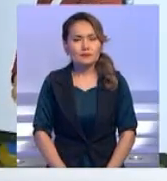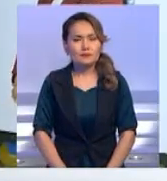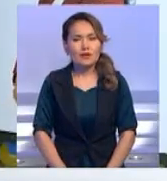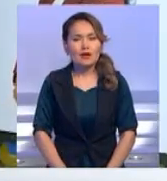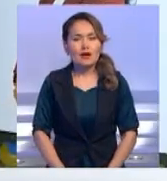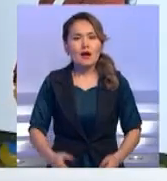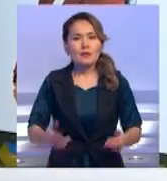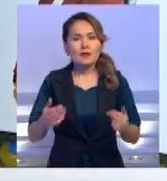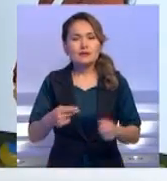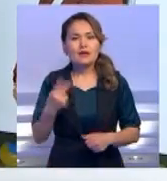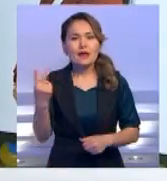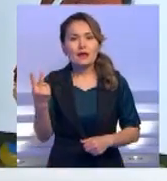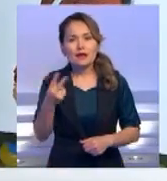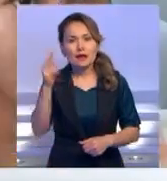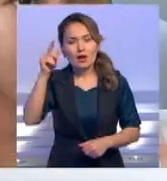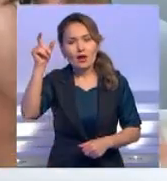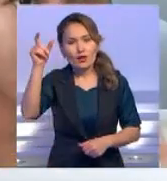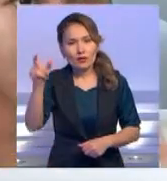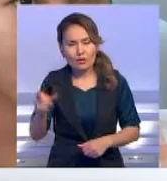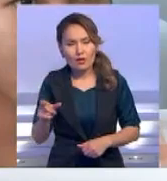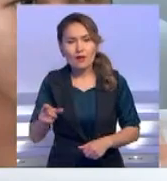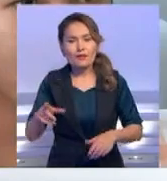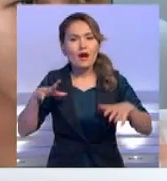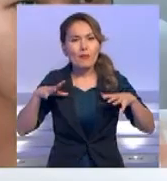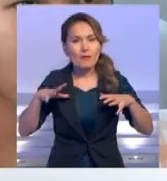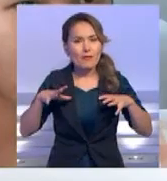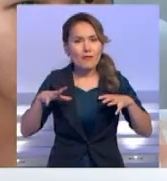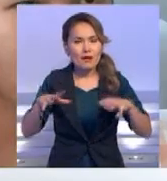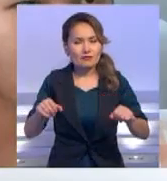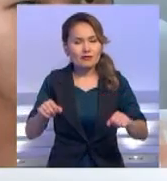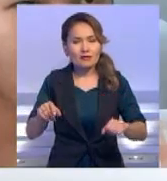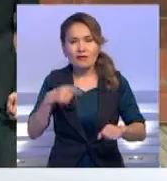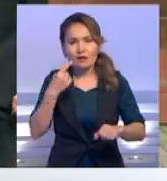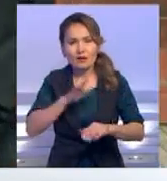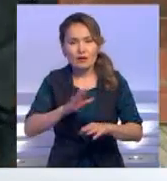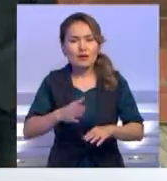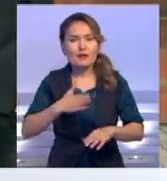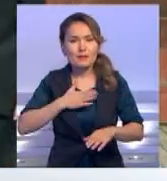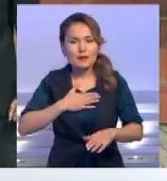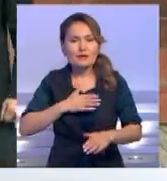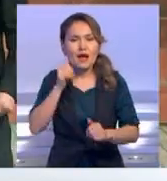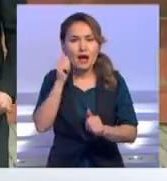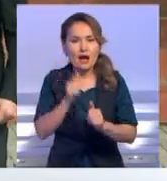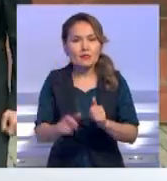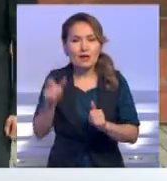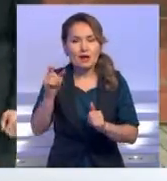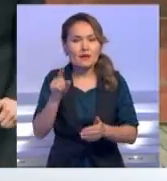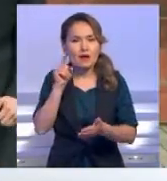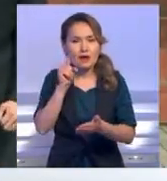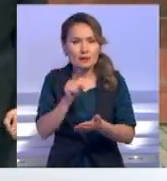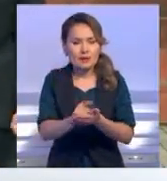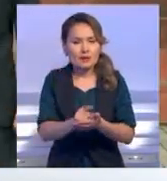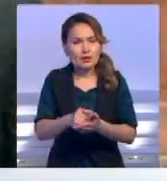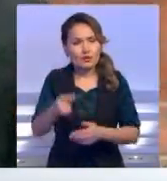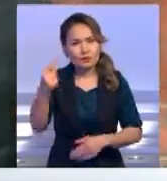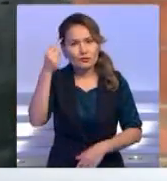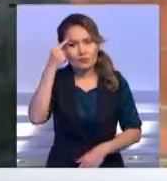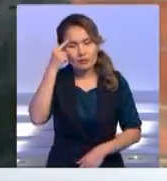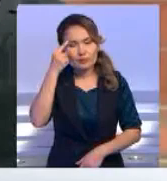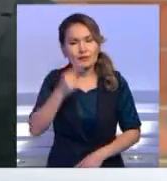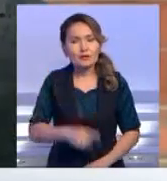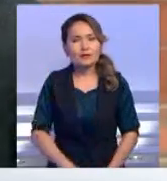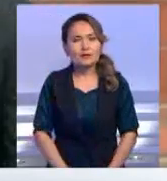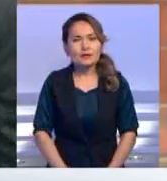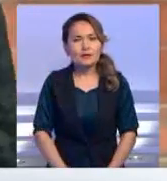Дегенмен біздің қос кейіпкерімізде бұл әрекеттерін батырлыққа баламайды, тек азаматтық борышым деп санайды. Нұрбек Байбосын, Ерболат Әбіш,